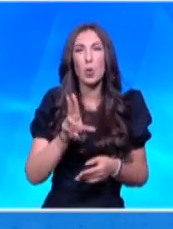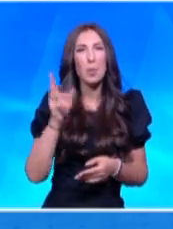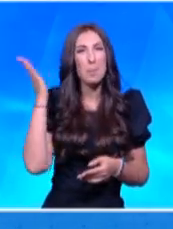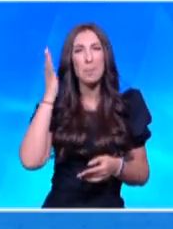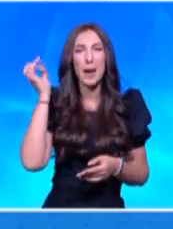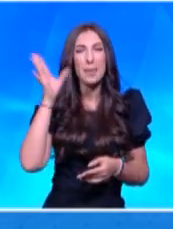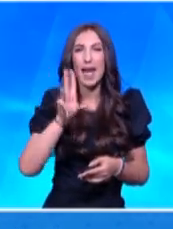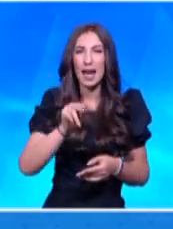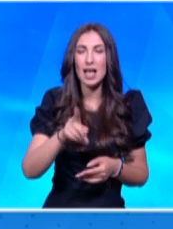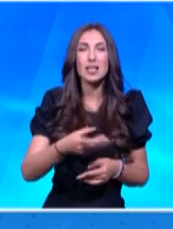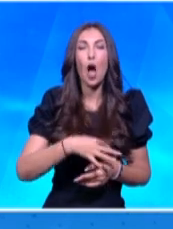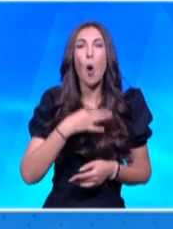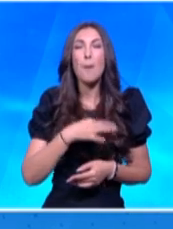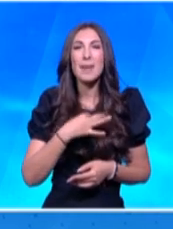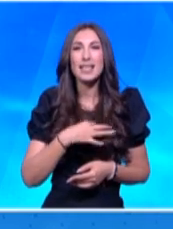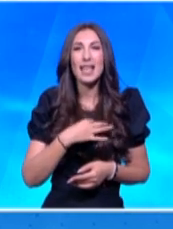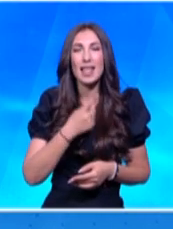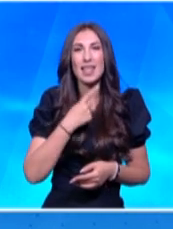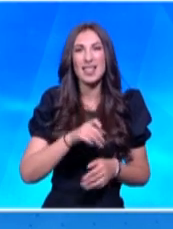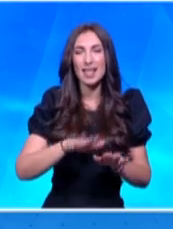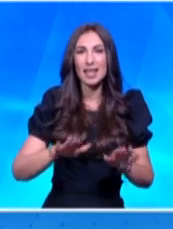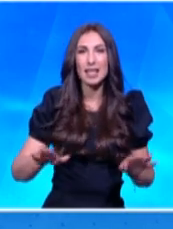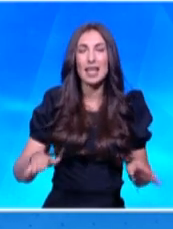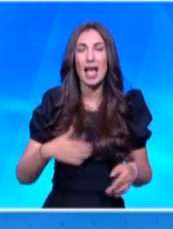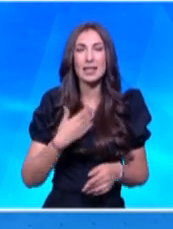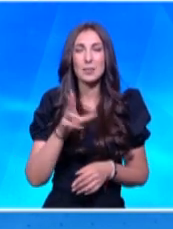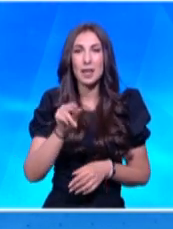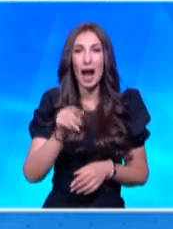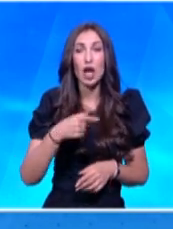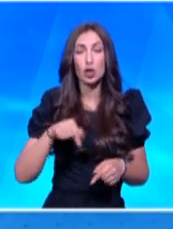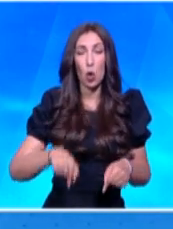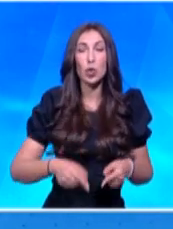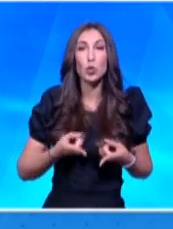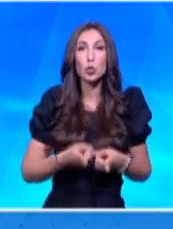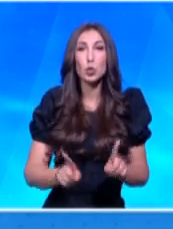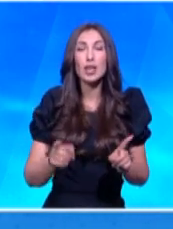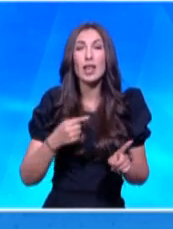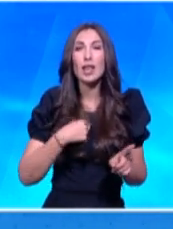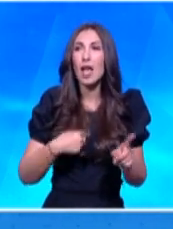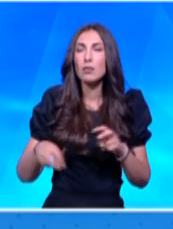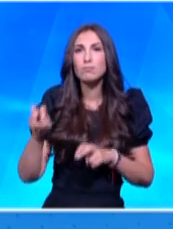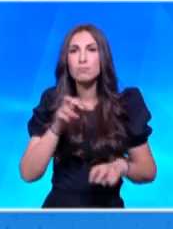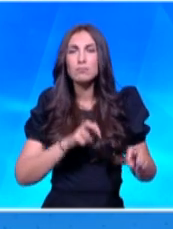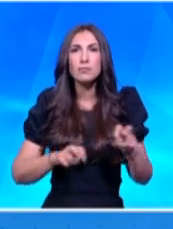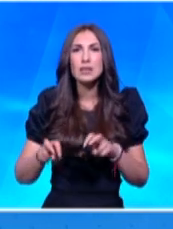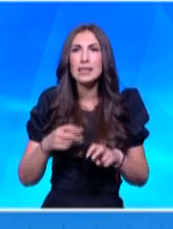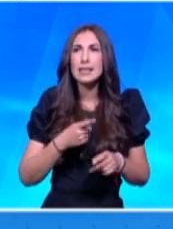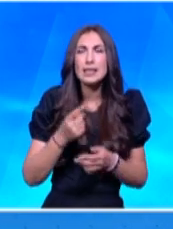каза, опасенията за деца, искам да кажа, че още от сутринта следим всеки един случай, в